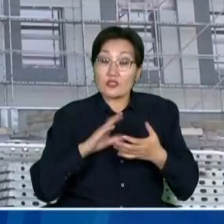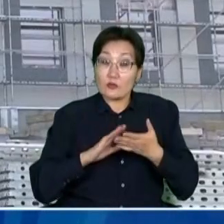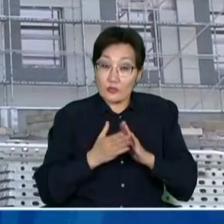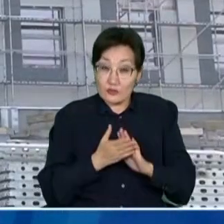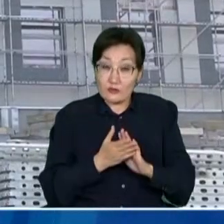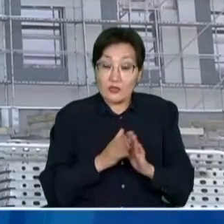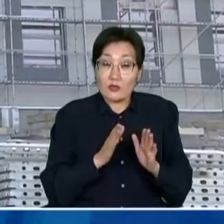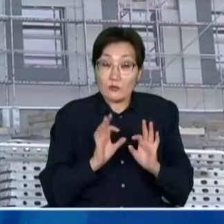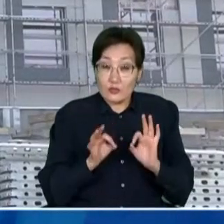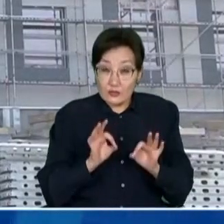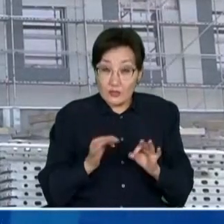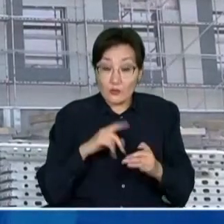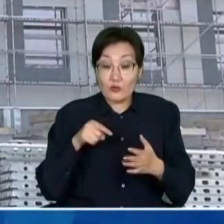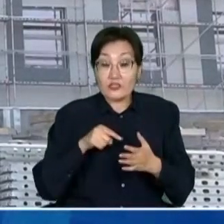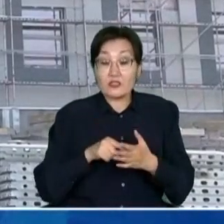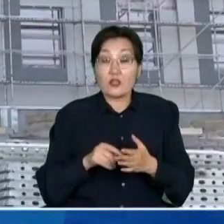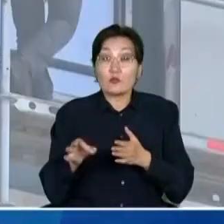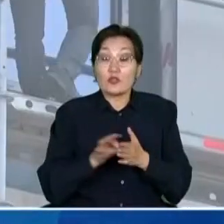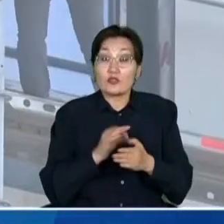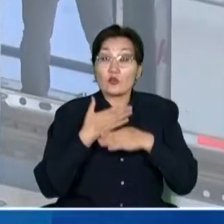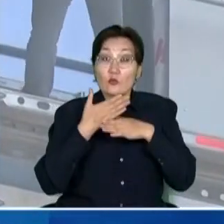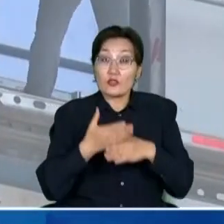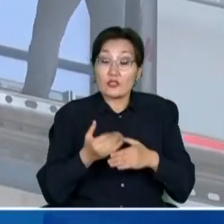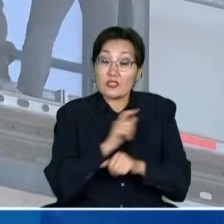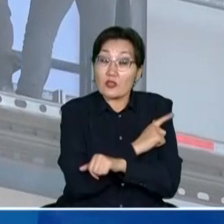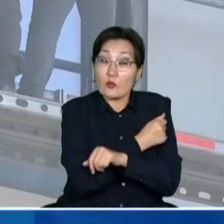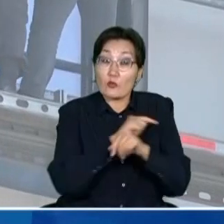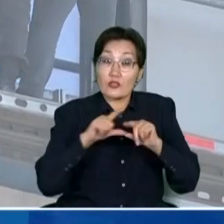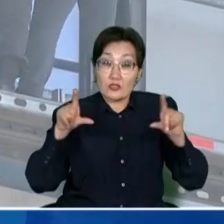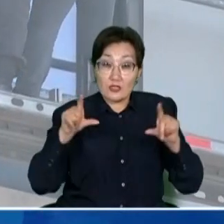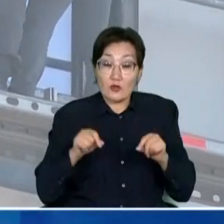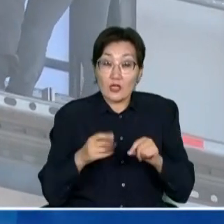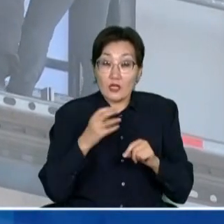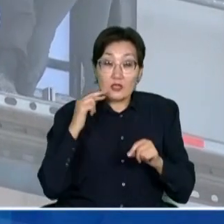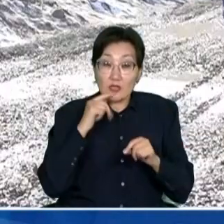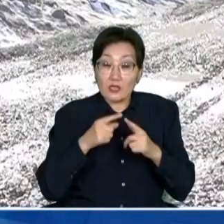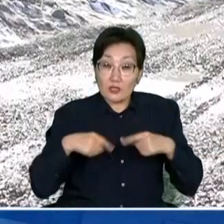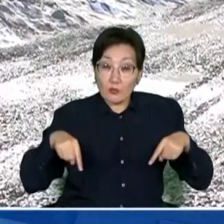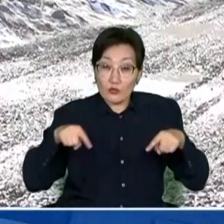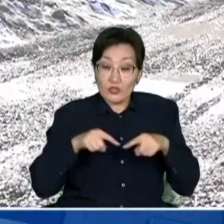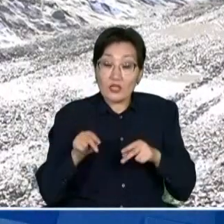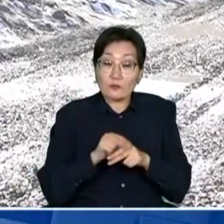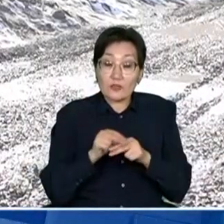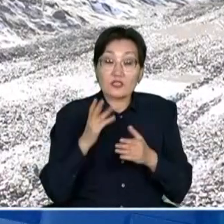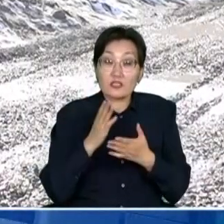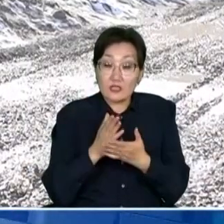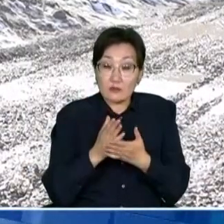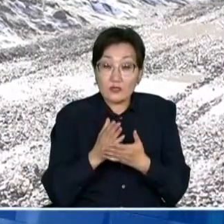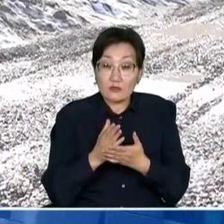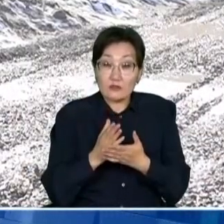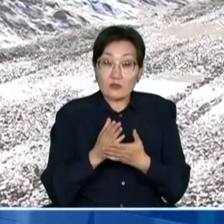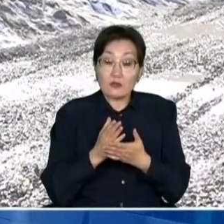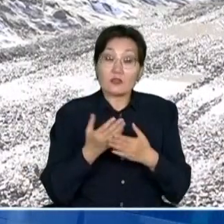деп бағалады. Қазір қаладағы шұғыл көмек көрсету ауруханасының токсикология бөлімінде ем қабылдап жатқанын еске